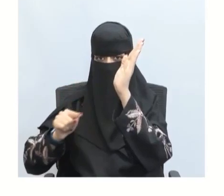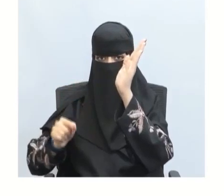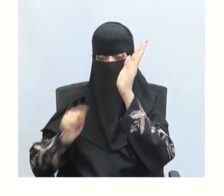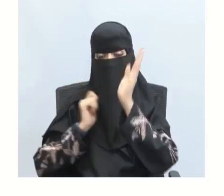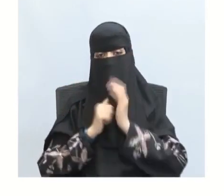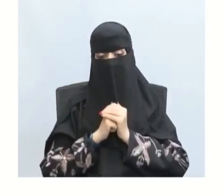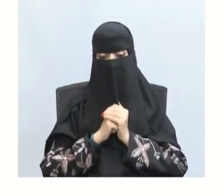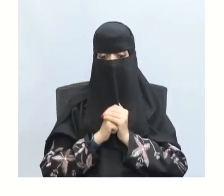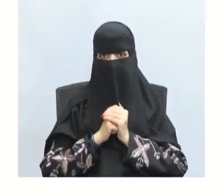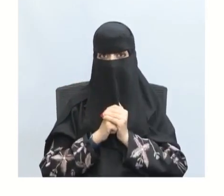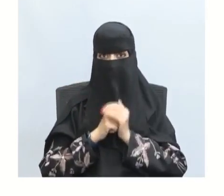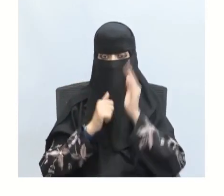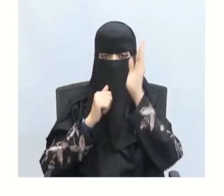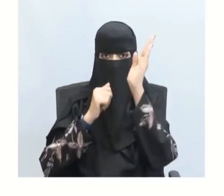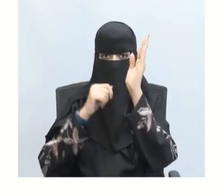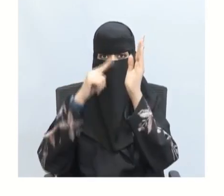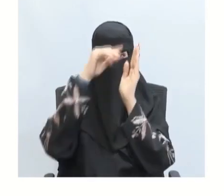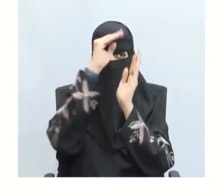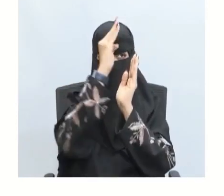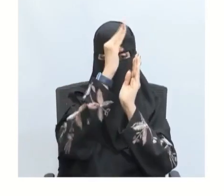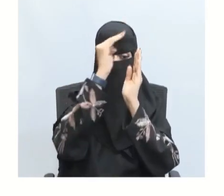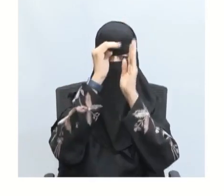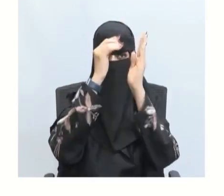اليمين يعني من